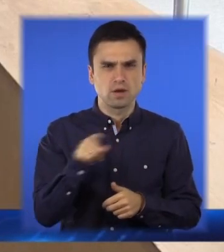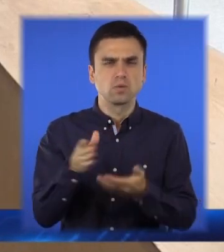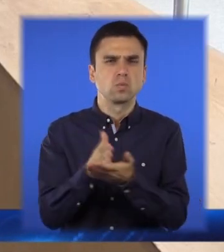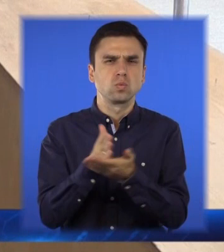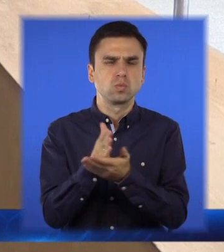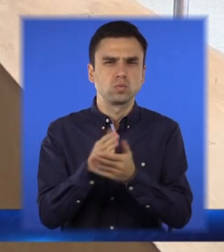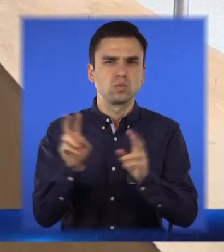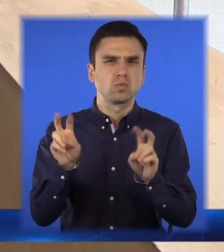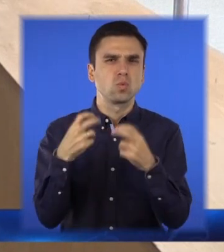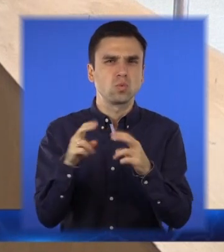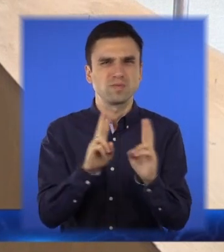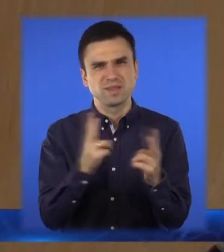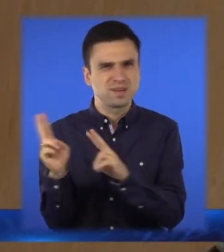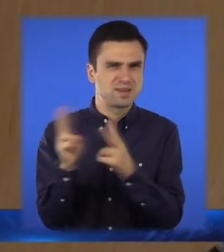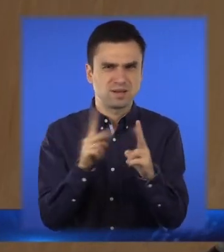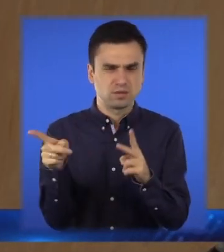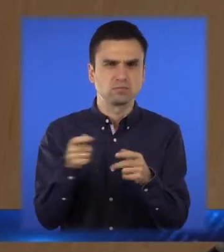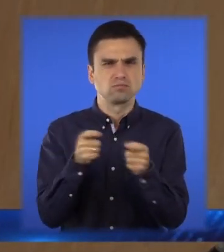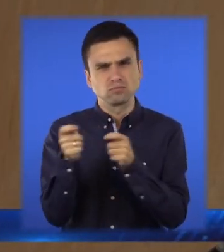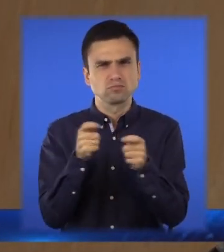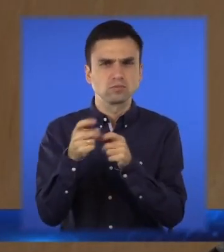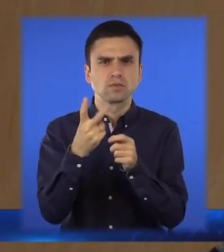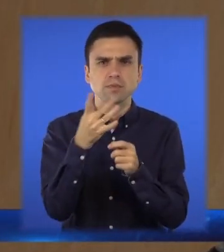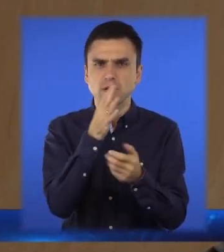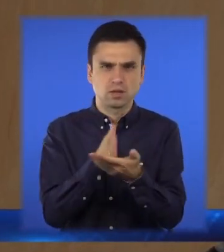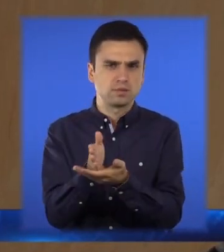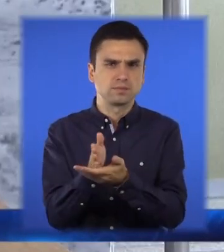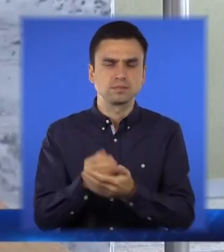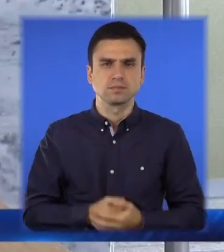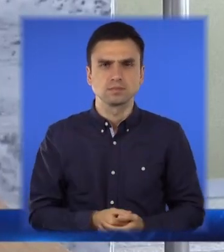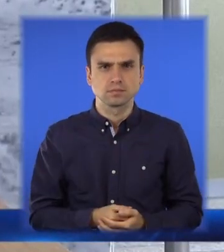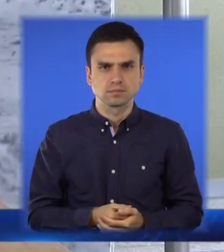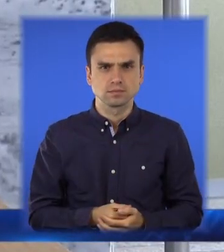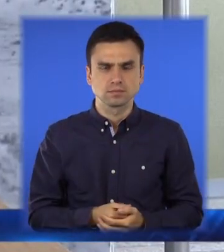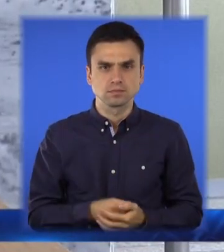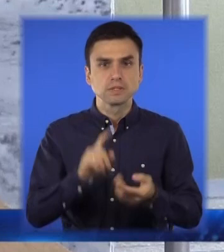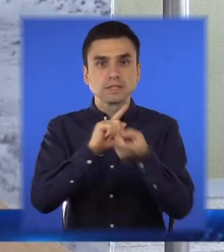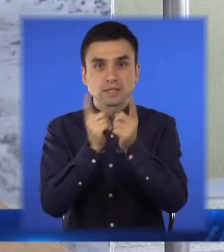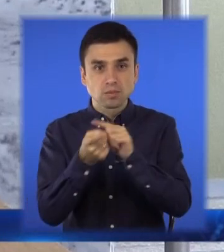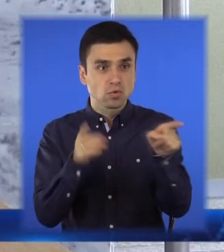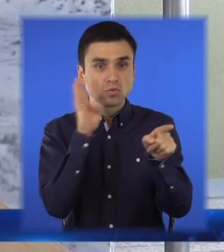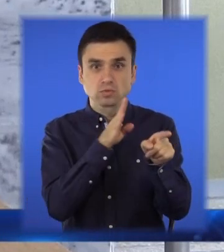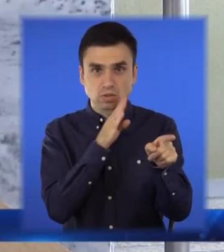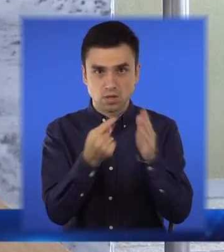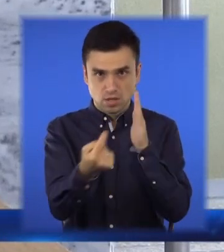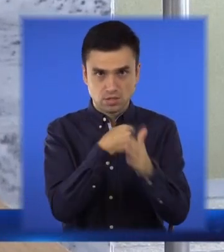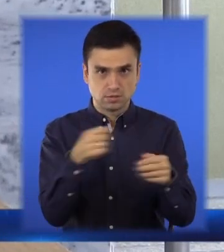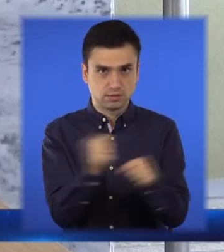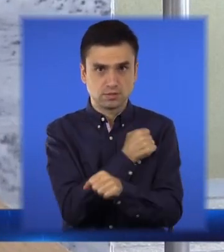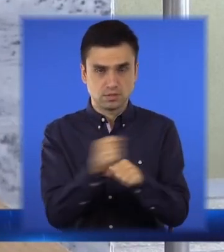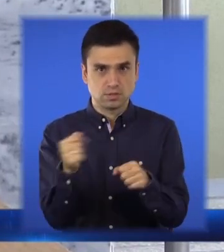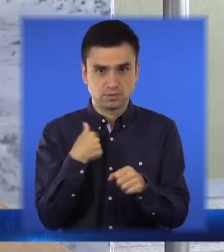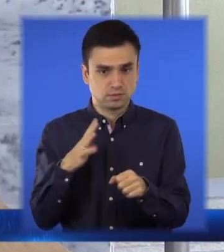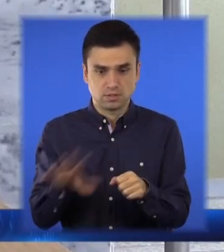місці викладачку не застали, проте вдалося з нею зв'язатись по телефону. Вона дралась. Вона